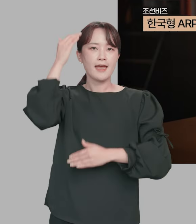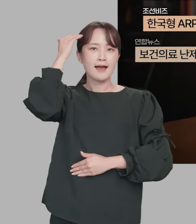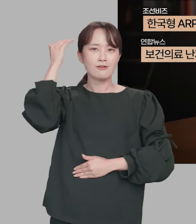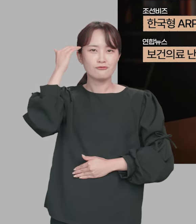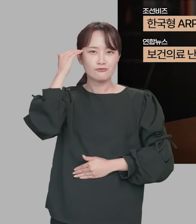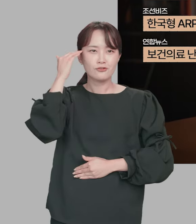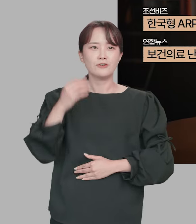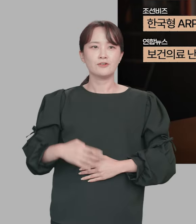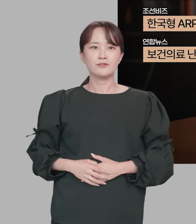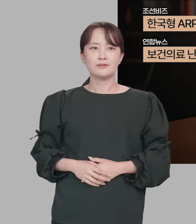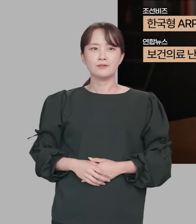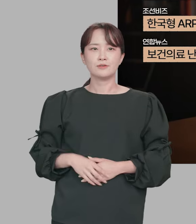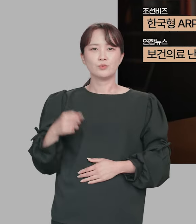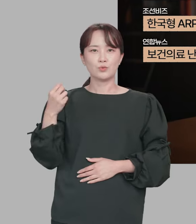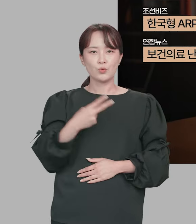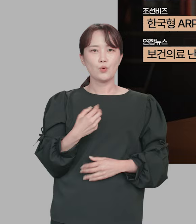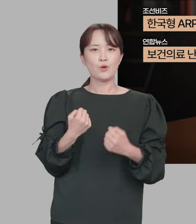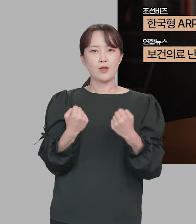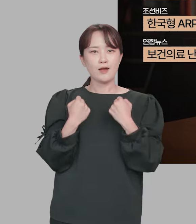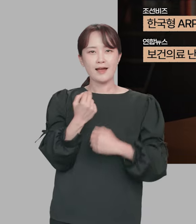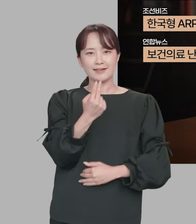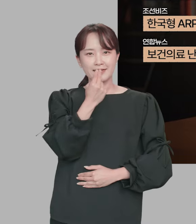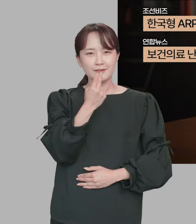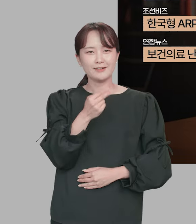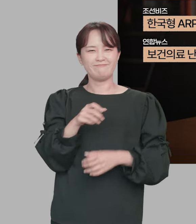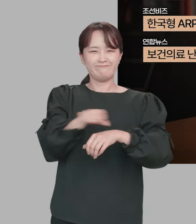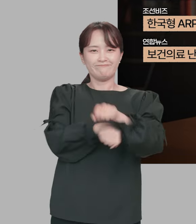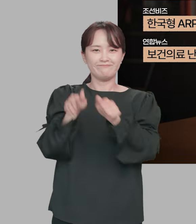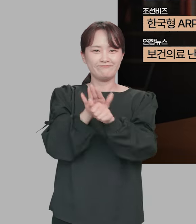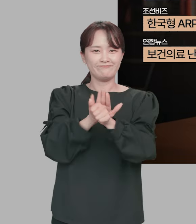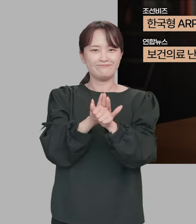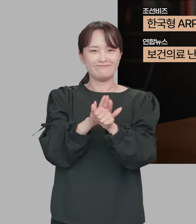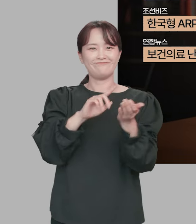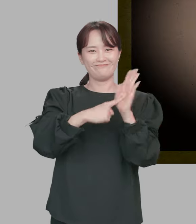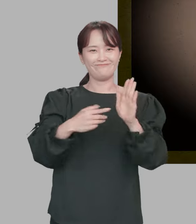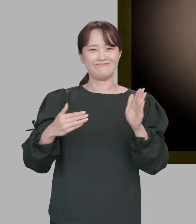한국형 알파-H 프로젝트와 바이오헬스 분야 투자도 적극 지원할 계획이고요.